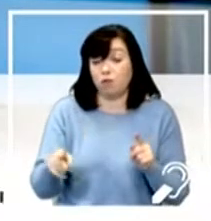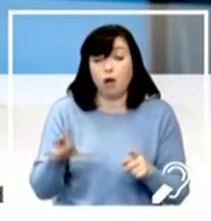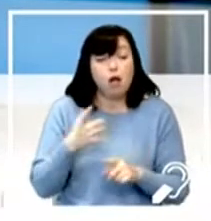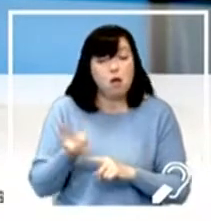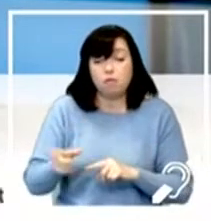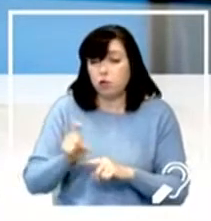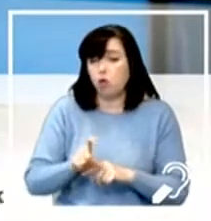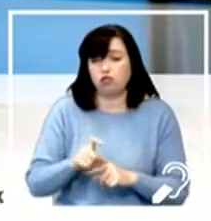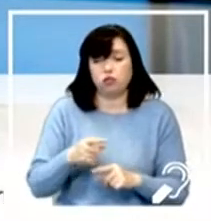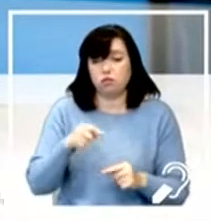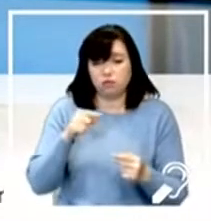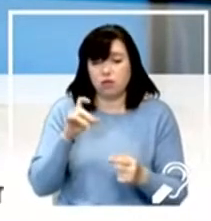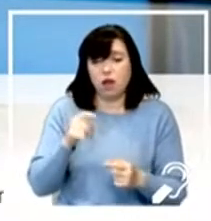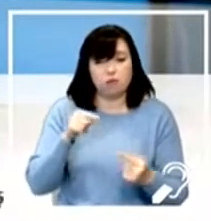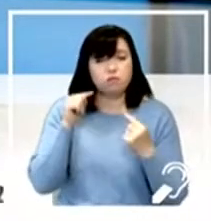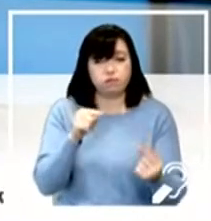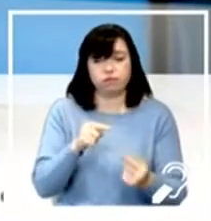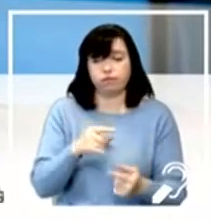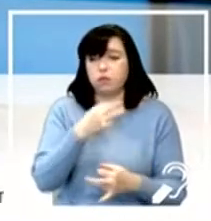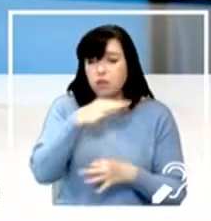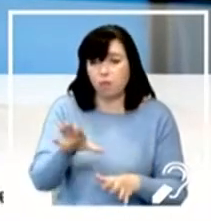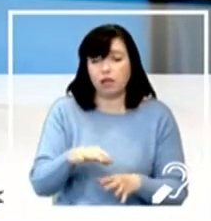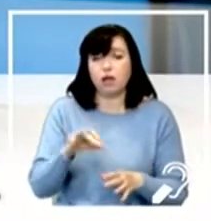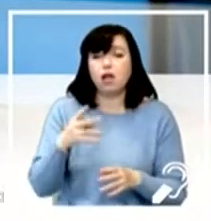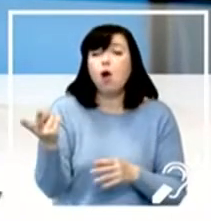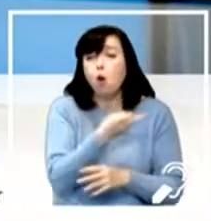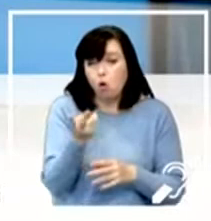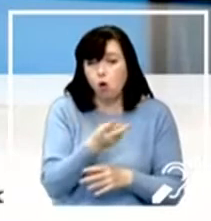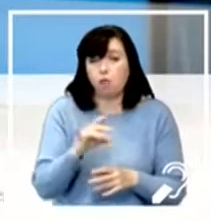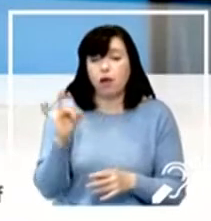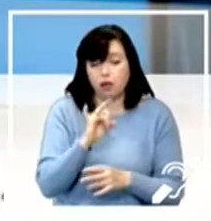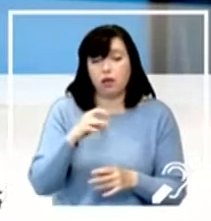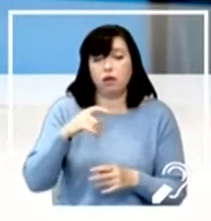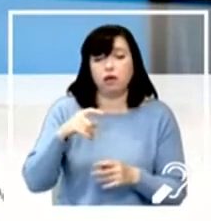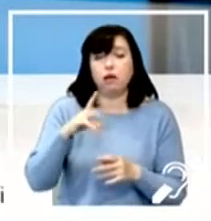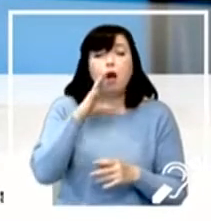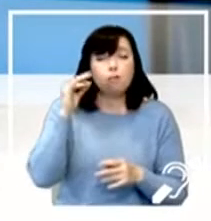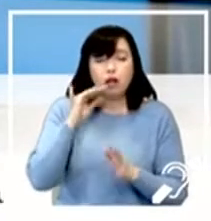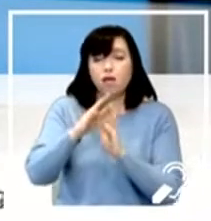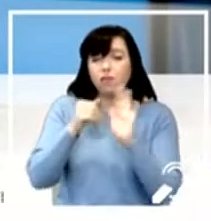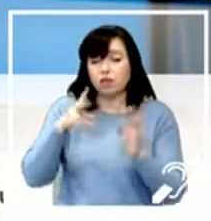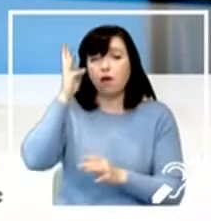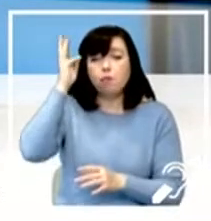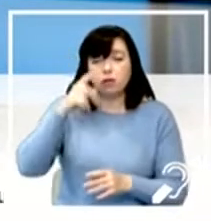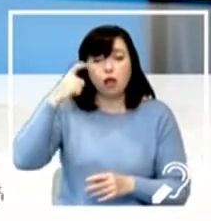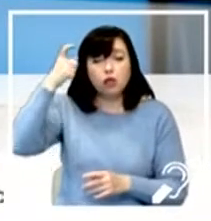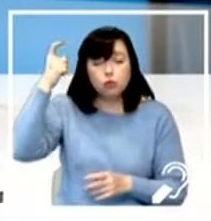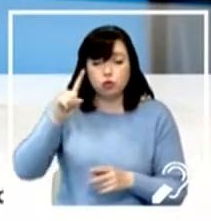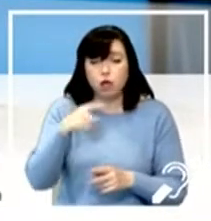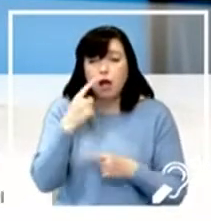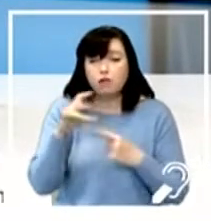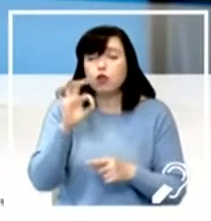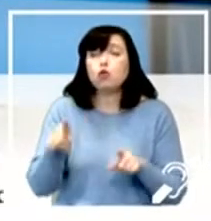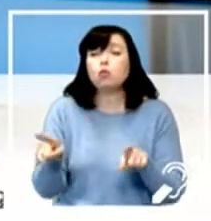aspru condamnat la cel mai înalt nivel, iar președintele bulgar a cerut convocarea ambasadorului Turciei pentru a discuta despre o